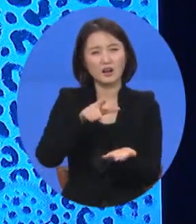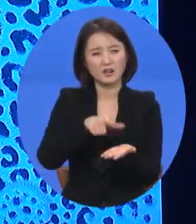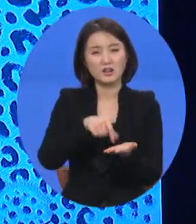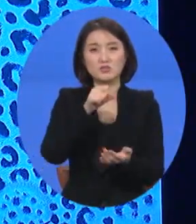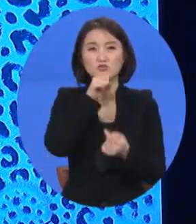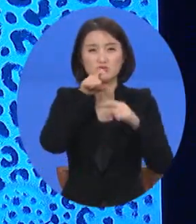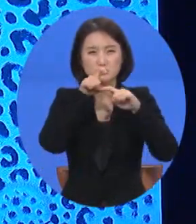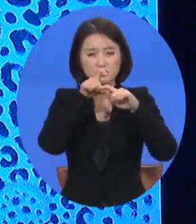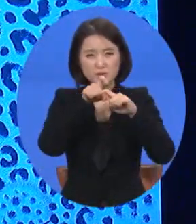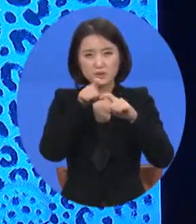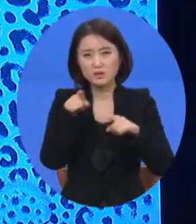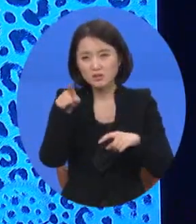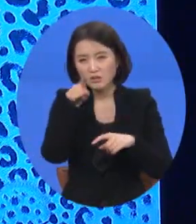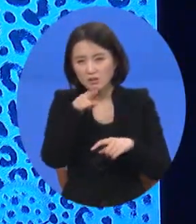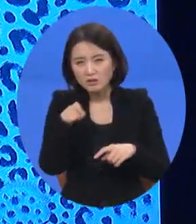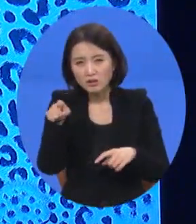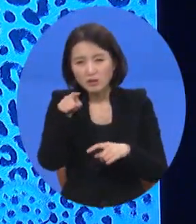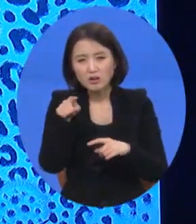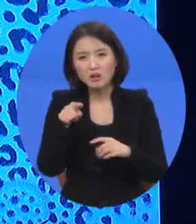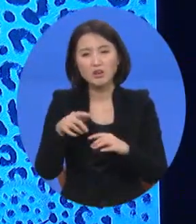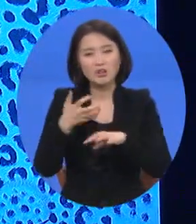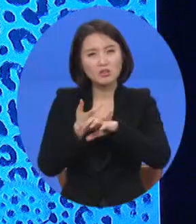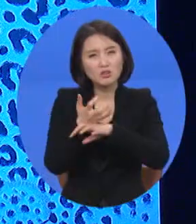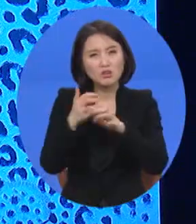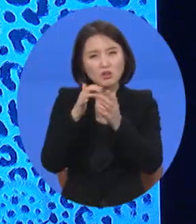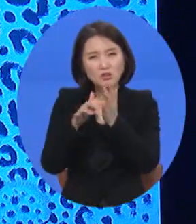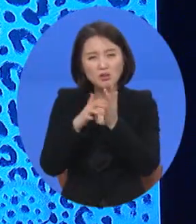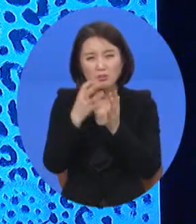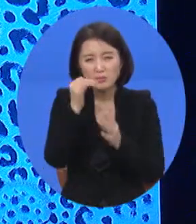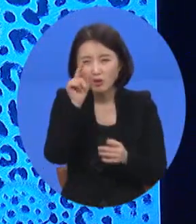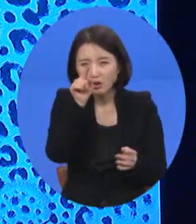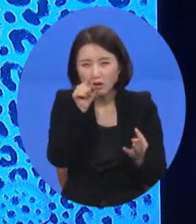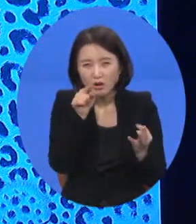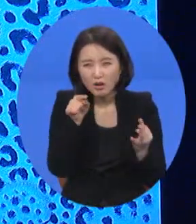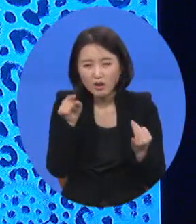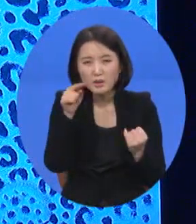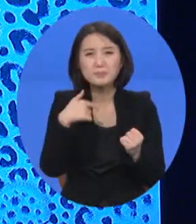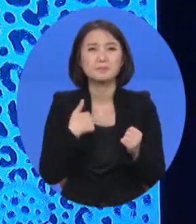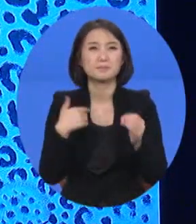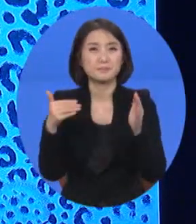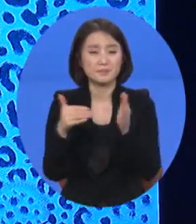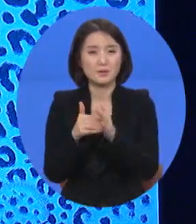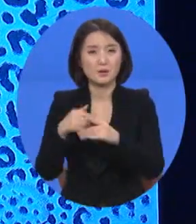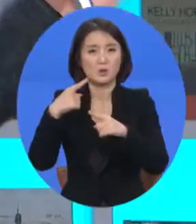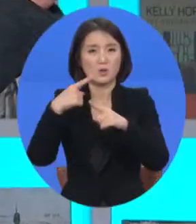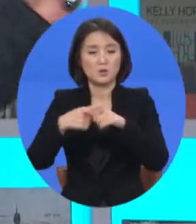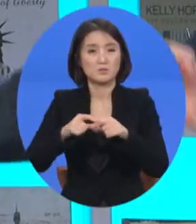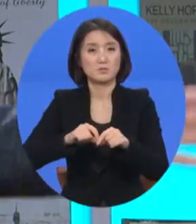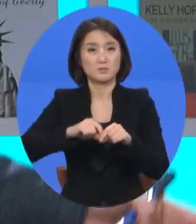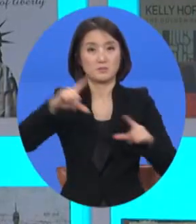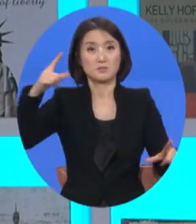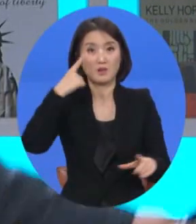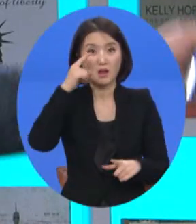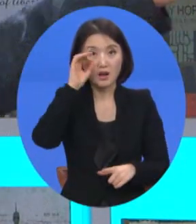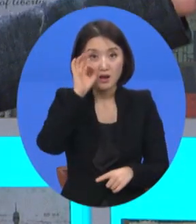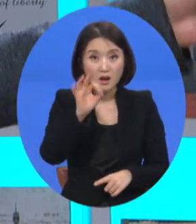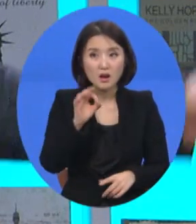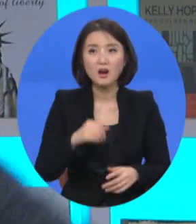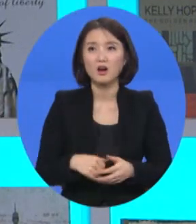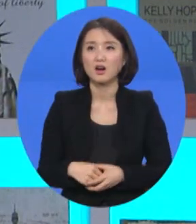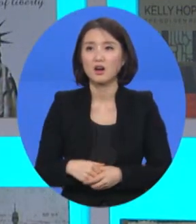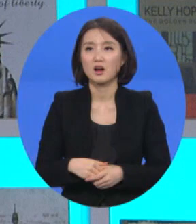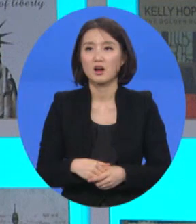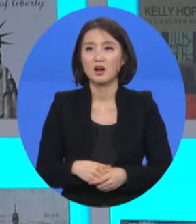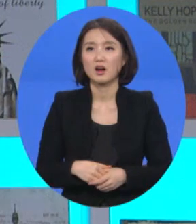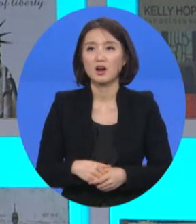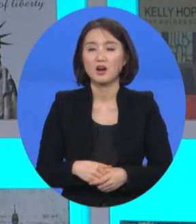짧은 사각형 속에 몇 개의 별이 그려져 있는가 를 계산을 해서 꼭 확인을 해보니까 놀라지 마십시오 이 그림